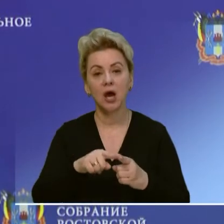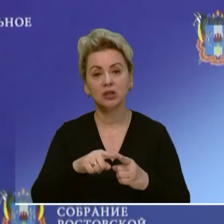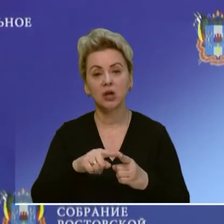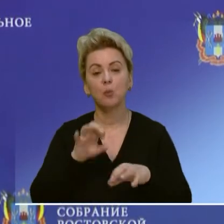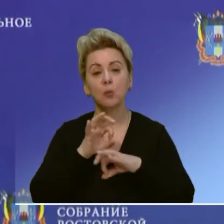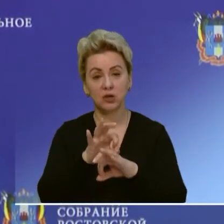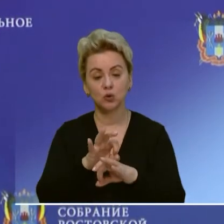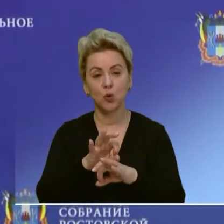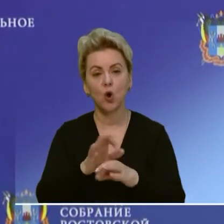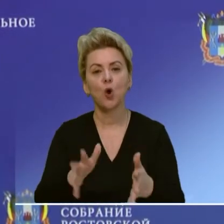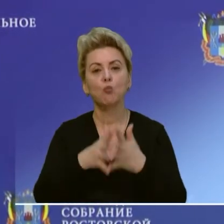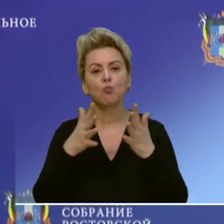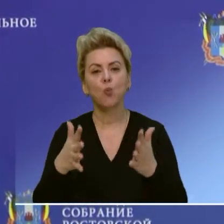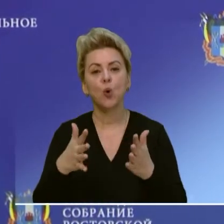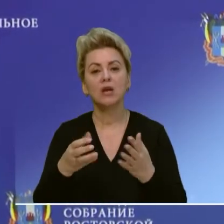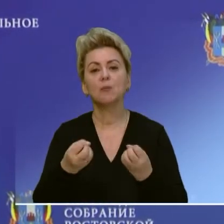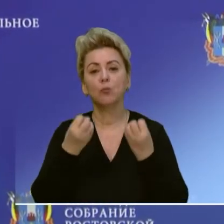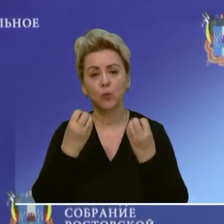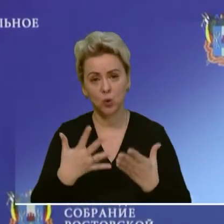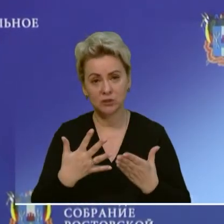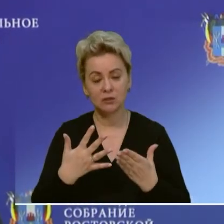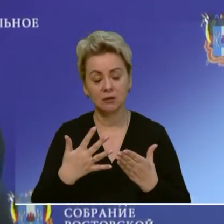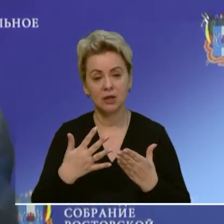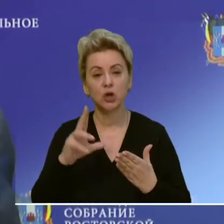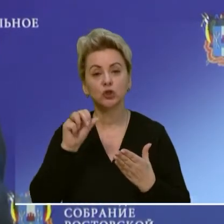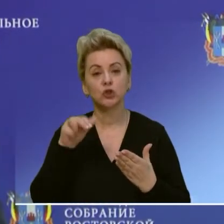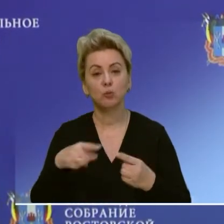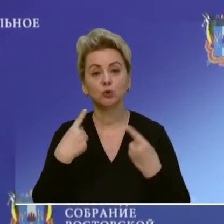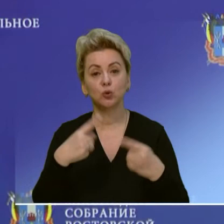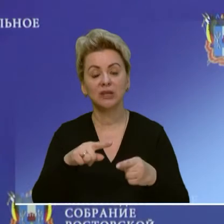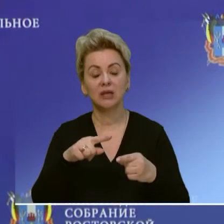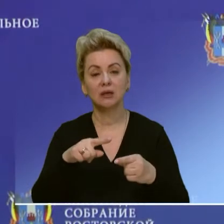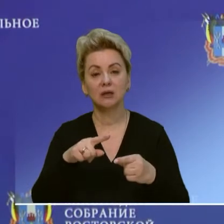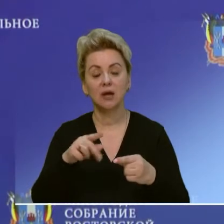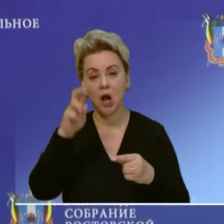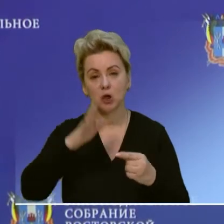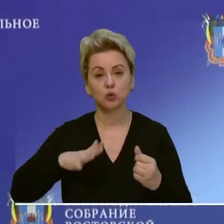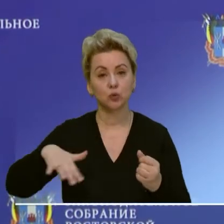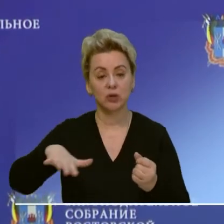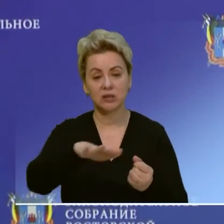прошло более, ну, мягче, скажем, чем в других там